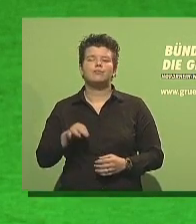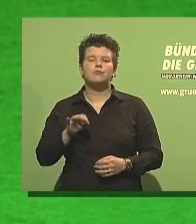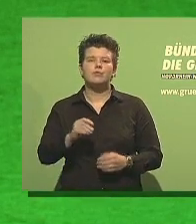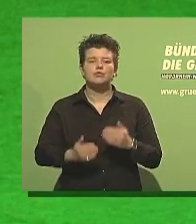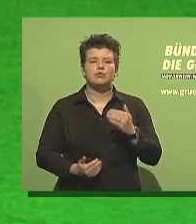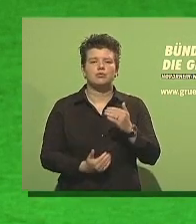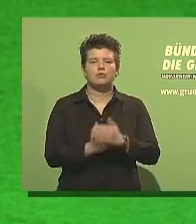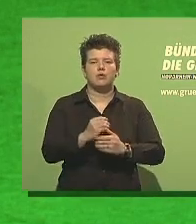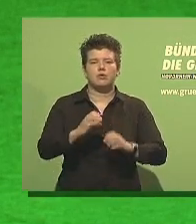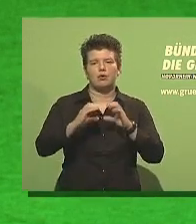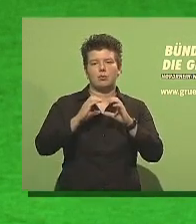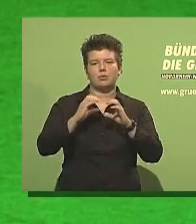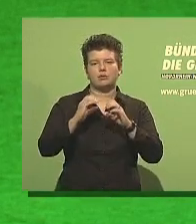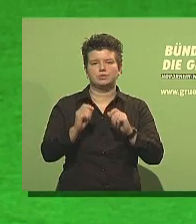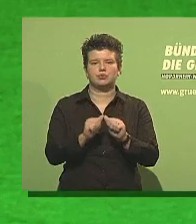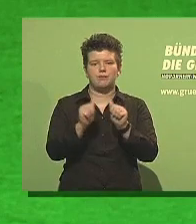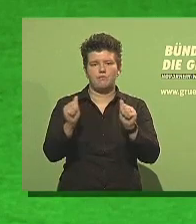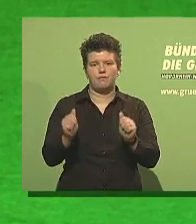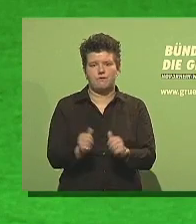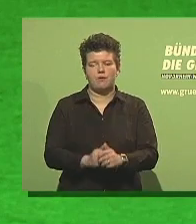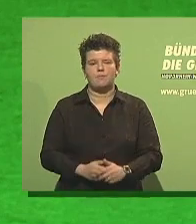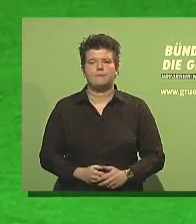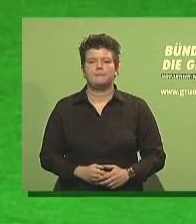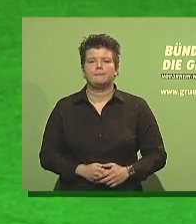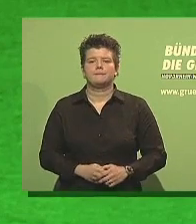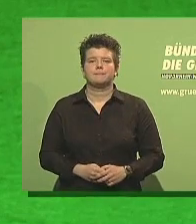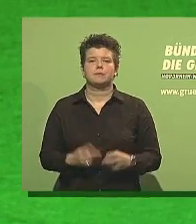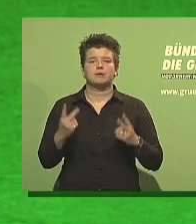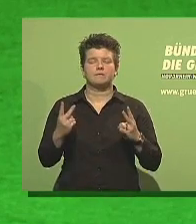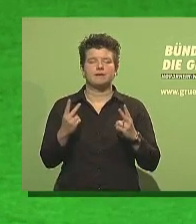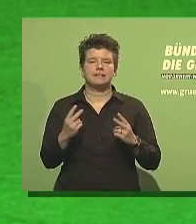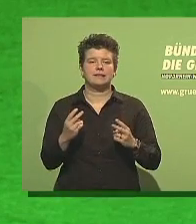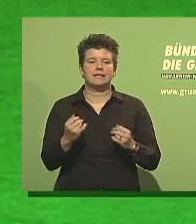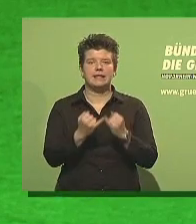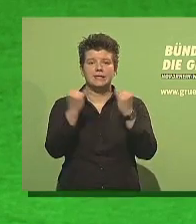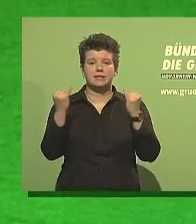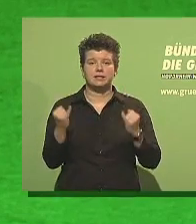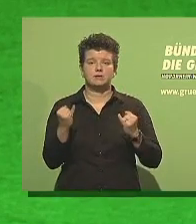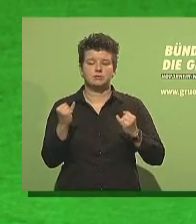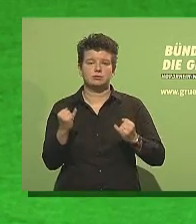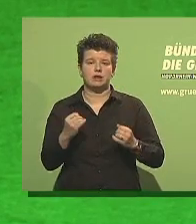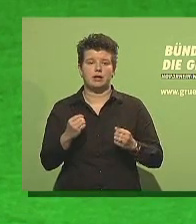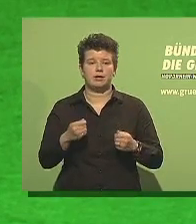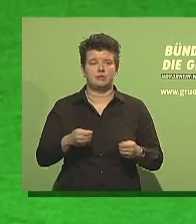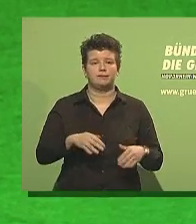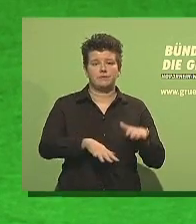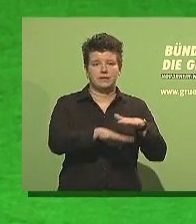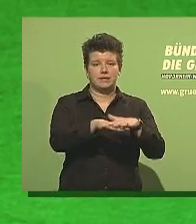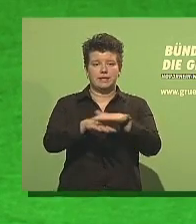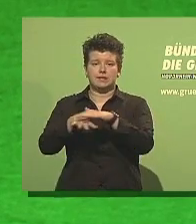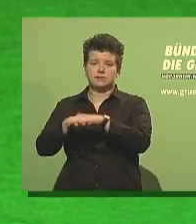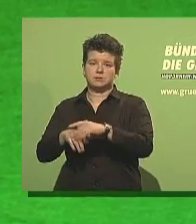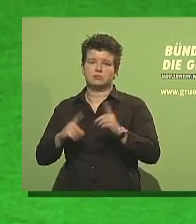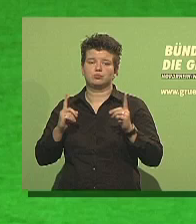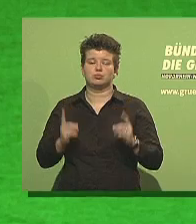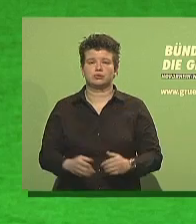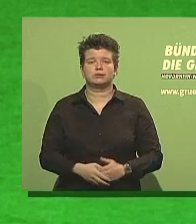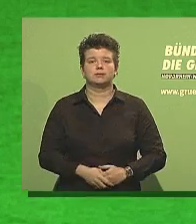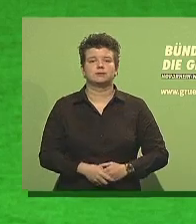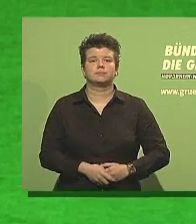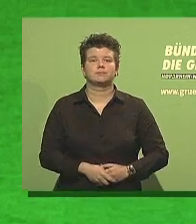das verlangt eine international vernetzte Politik. Denn mit Fug und Recht erwartet eine